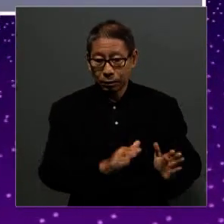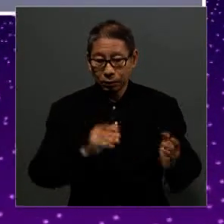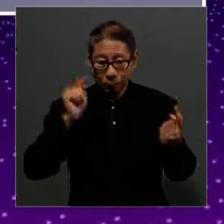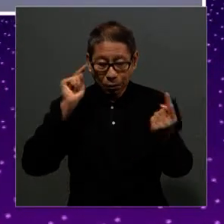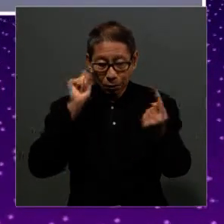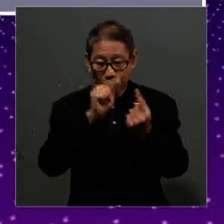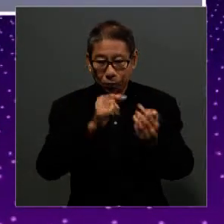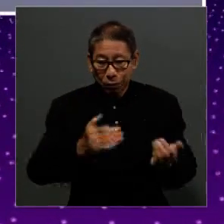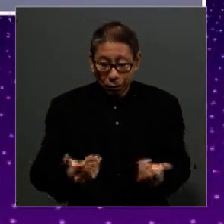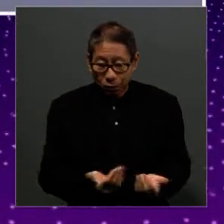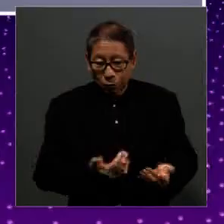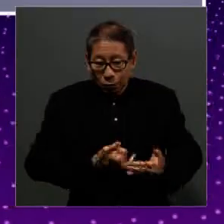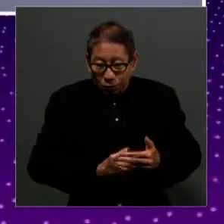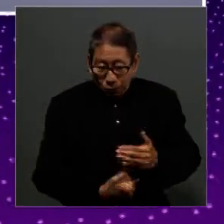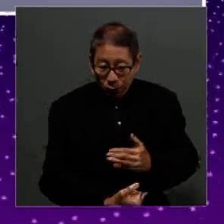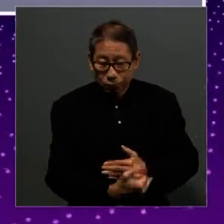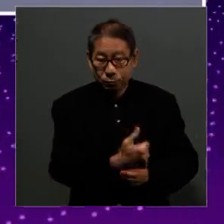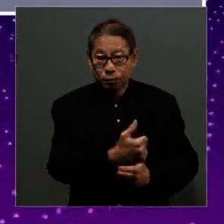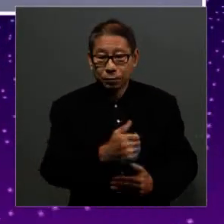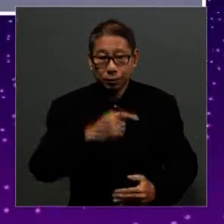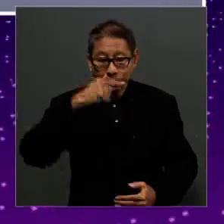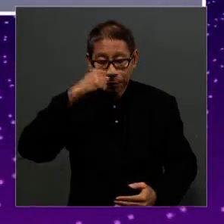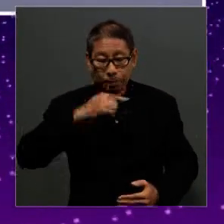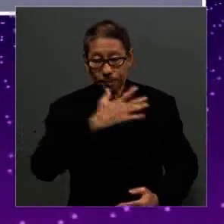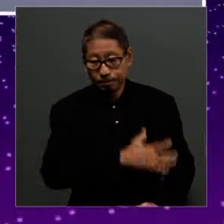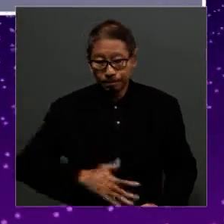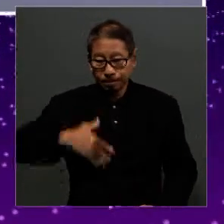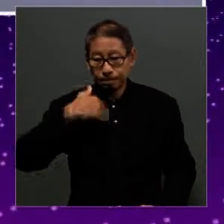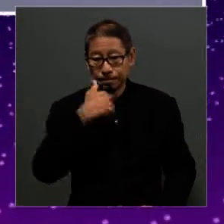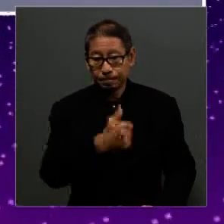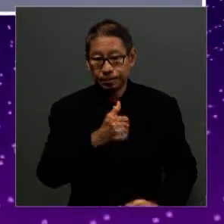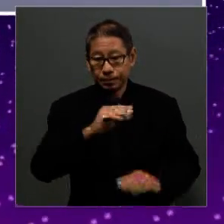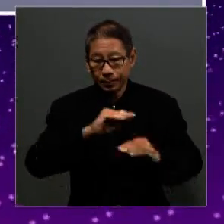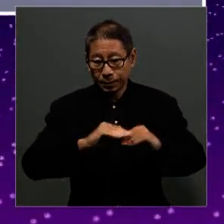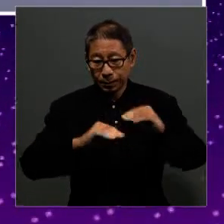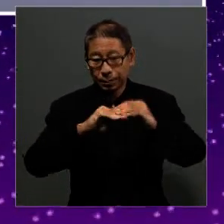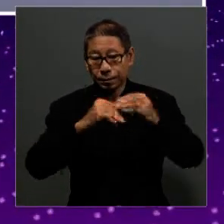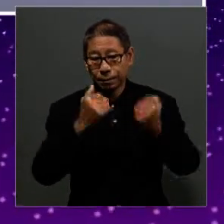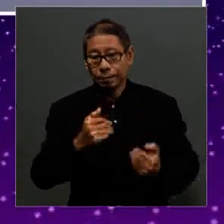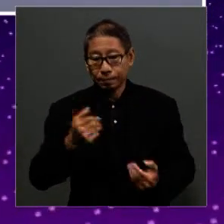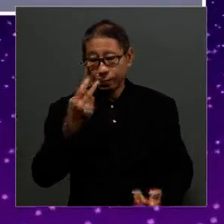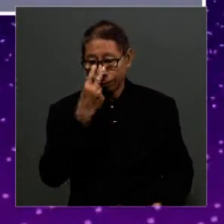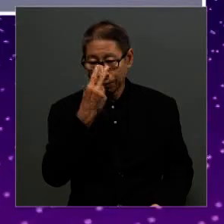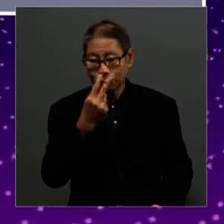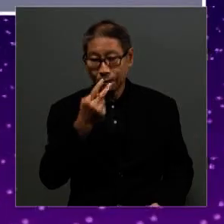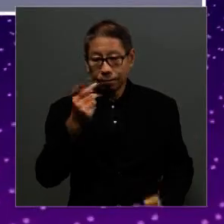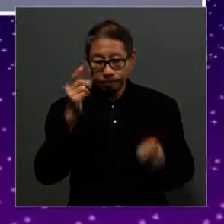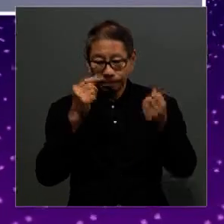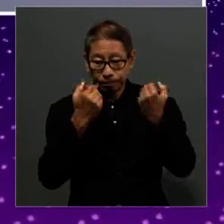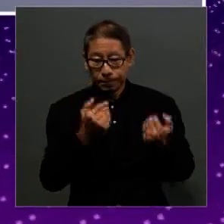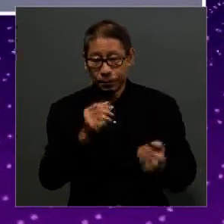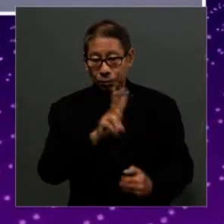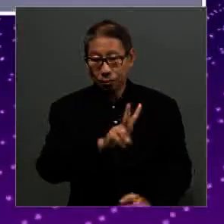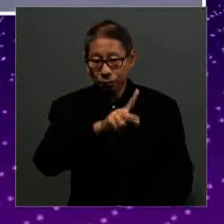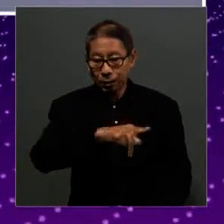ลูกเกิดรอดแม่ปลอดภัยเด็กไทยสุขภาพดีโดยเทำโครงการชื่อว่าโครงการมหัศจรรย์ 2,500วัน